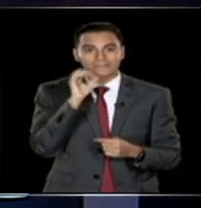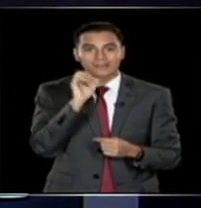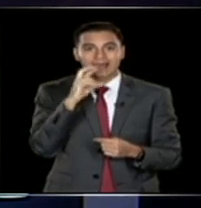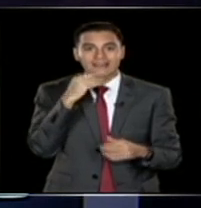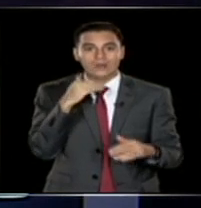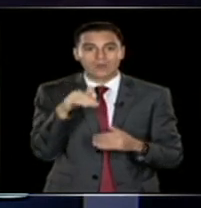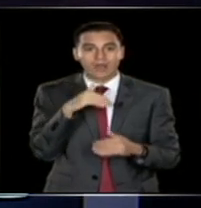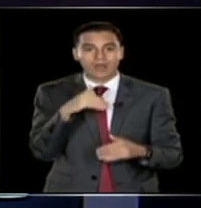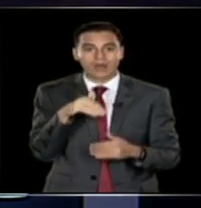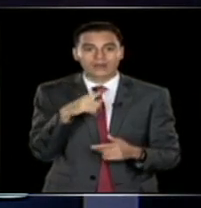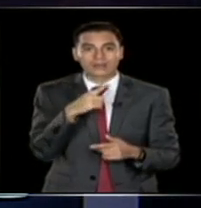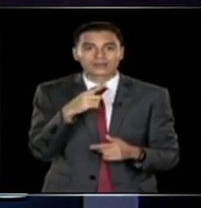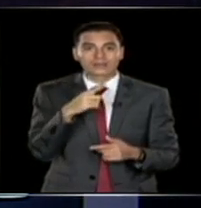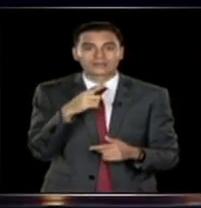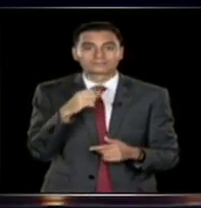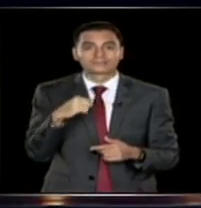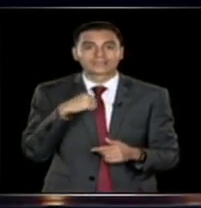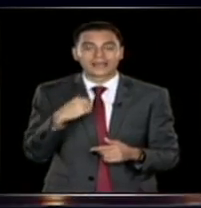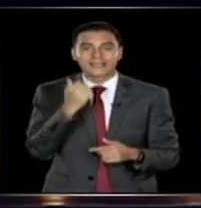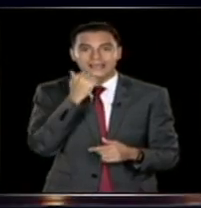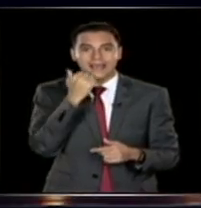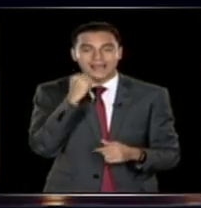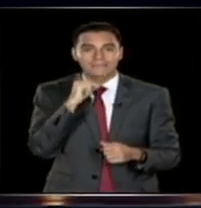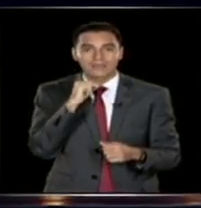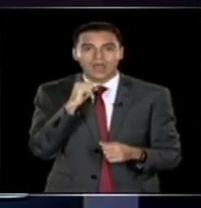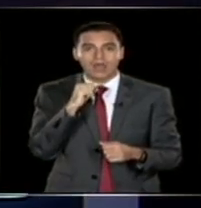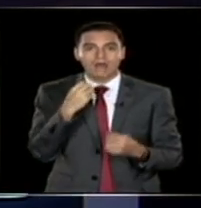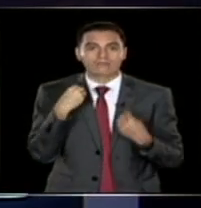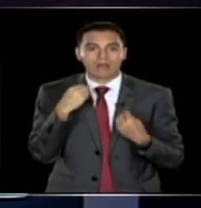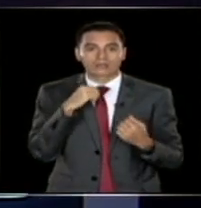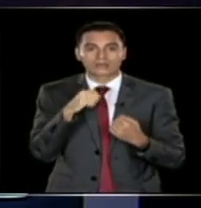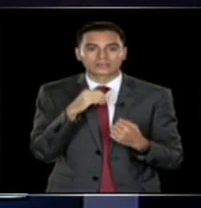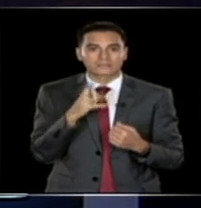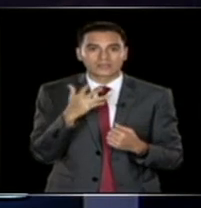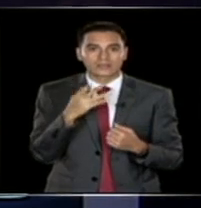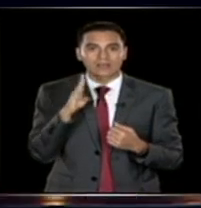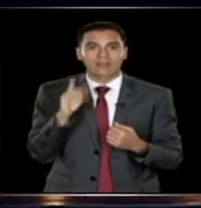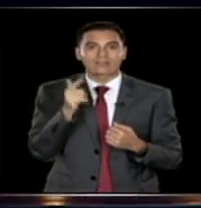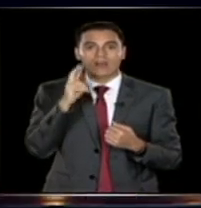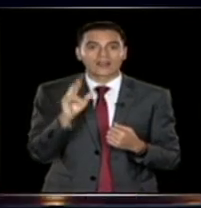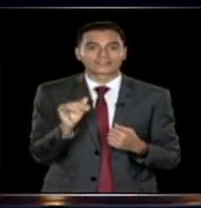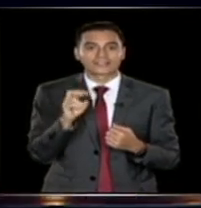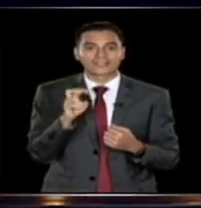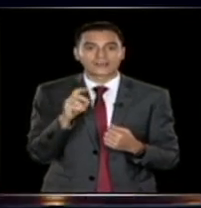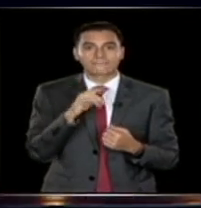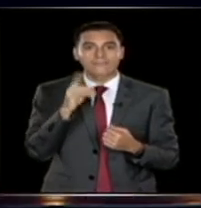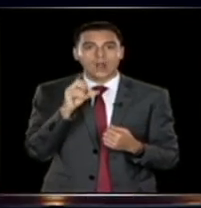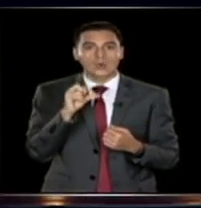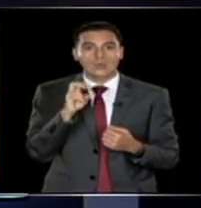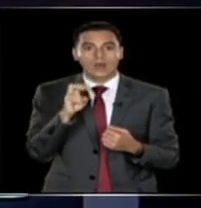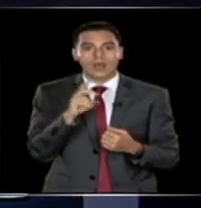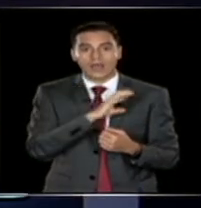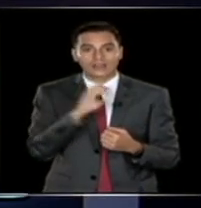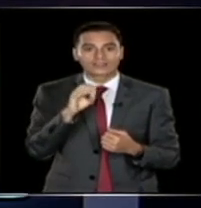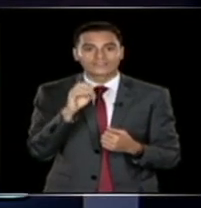لاعبة في النادي الأهلي في الرياضة القتالية هي إيه؟ كاراتيه. كاراتيه يا مروة،